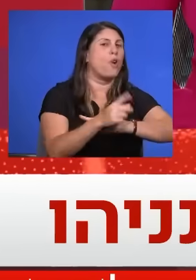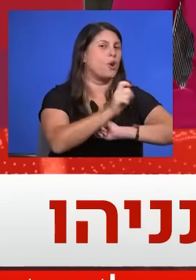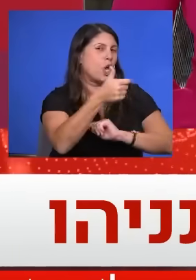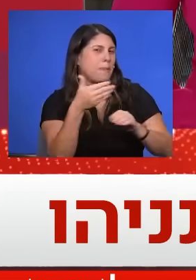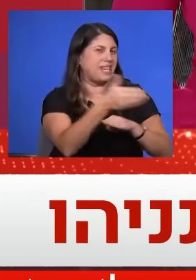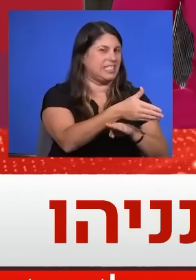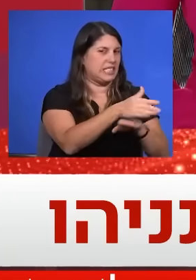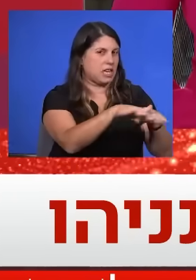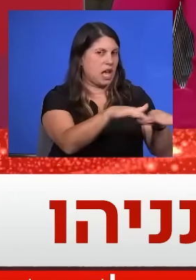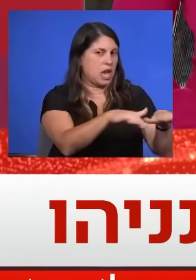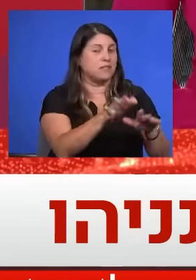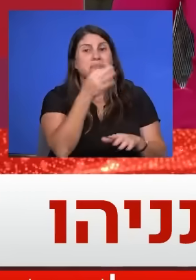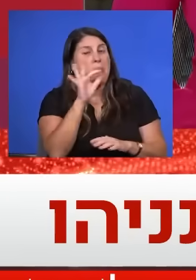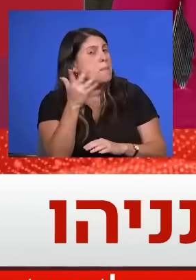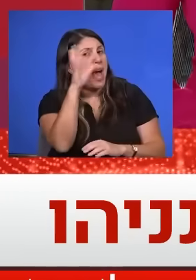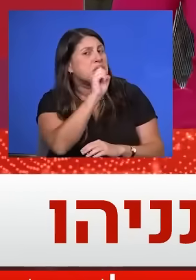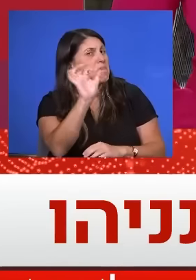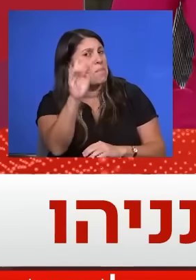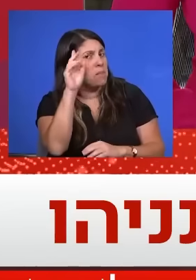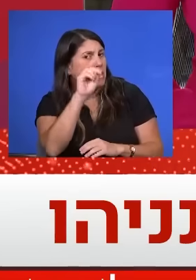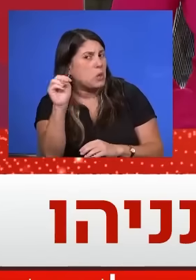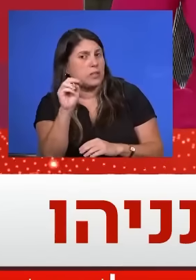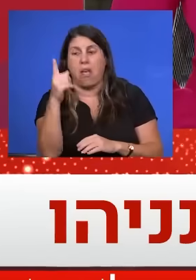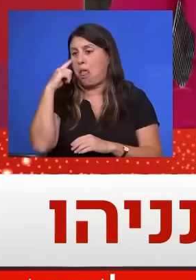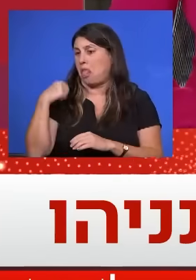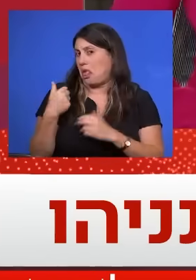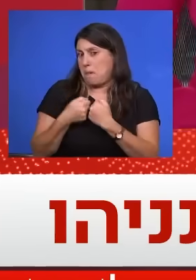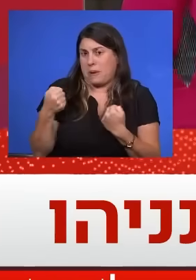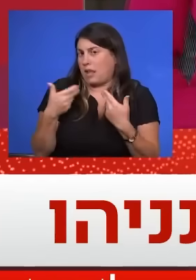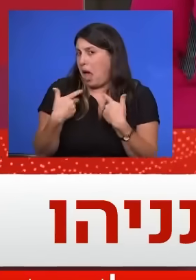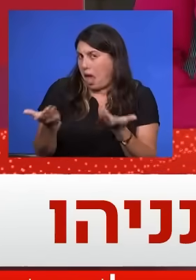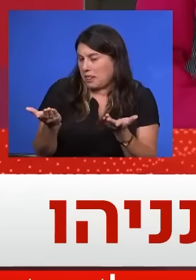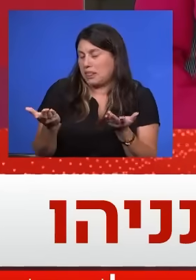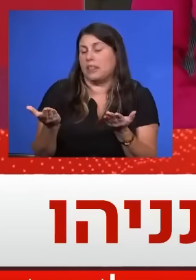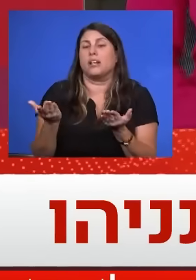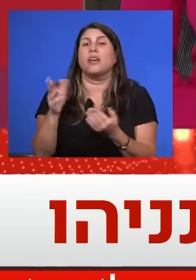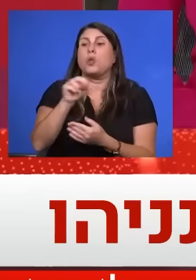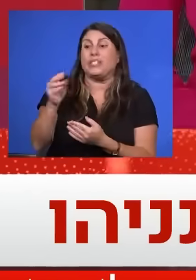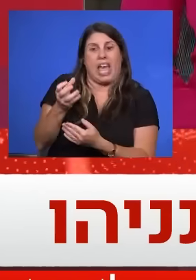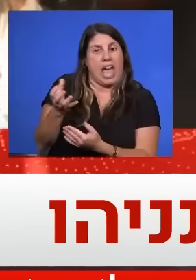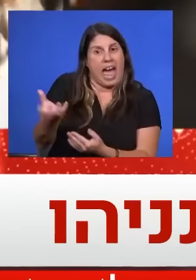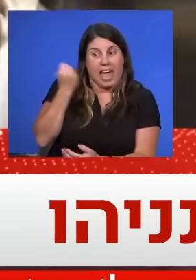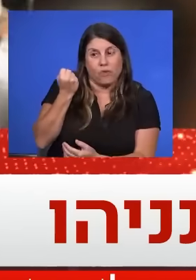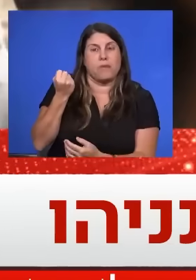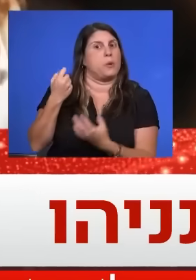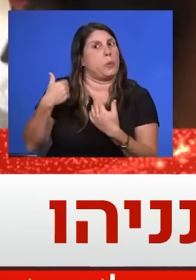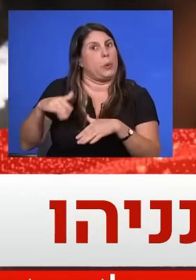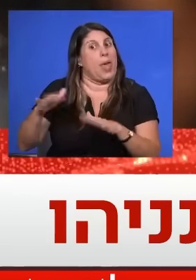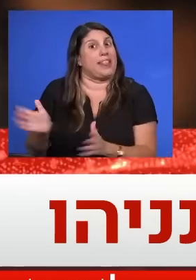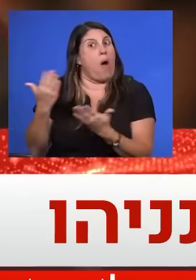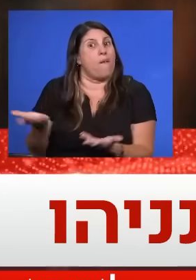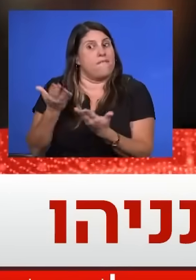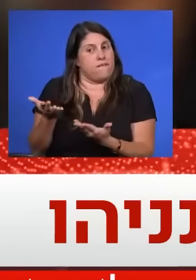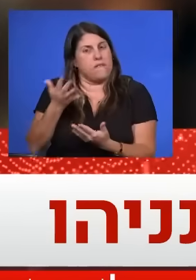בנושא? לדעתי אין שום מתח. הנושא של החטופים יש לו דחיפות הרבה יותר גבוהה, ולכן זה קודם